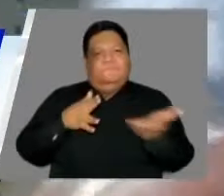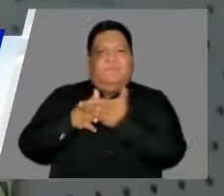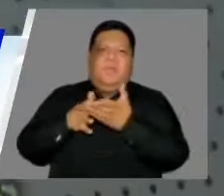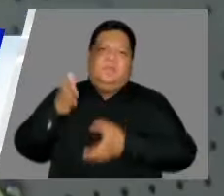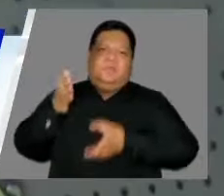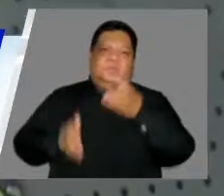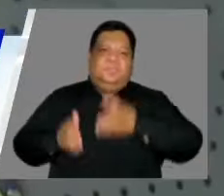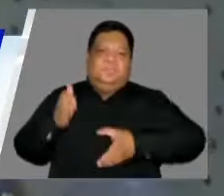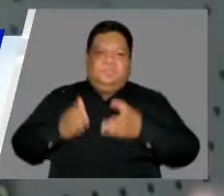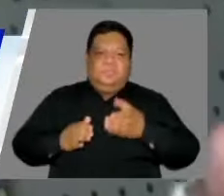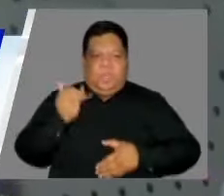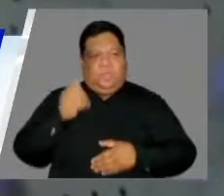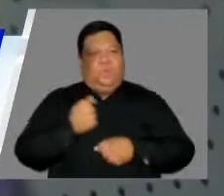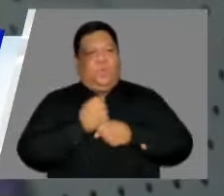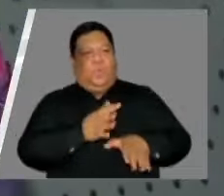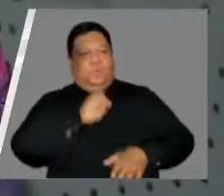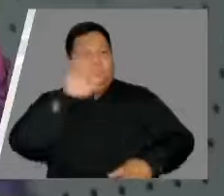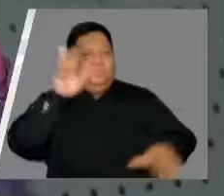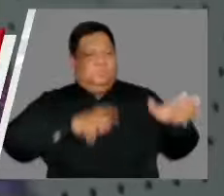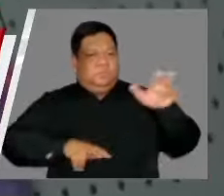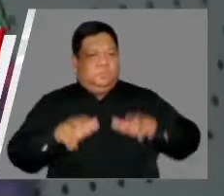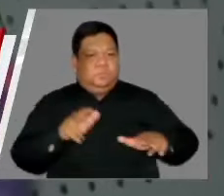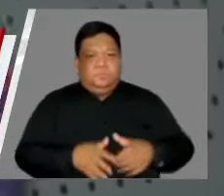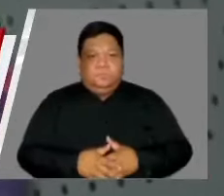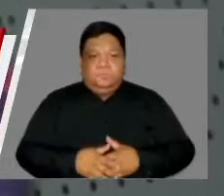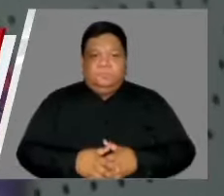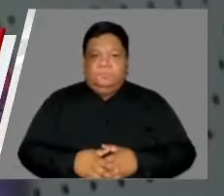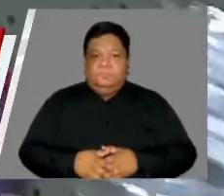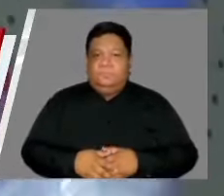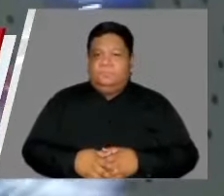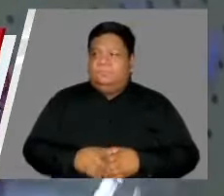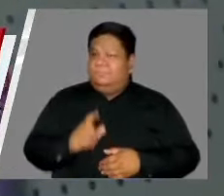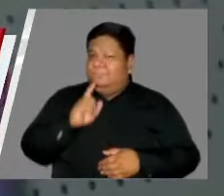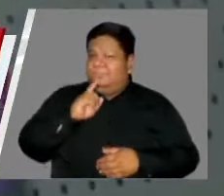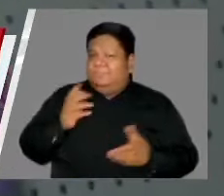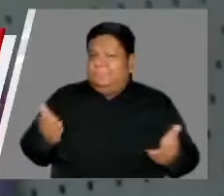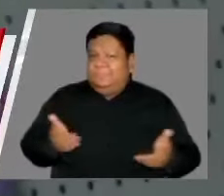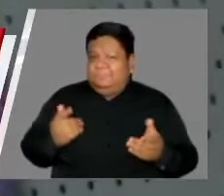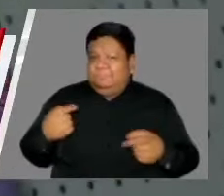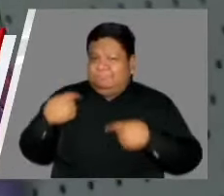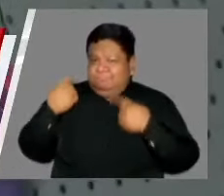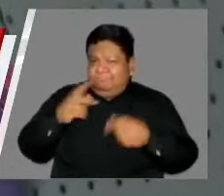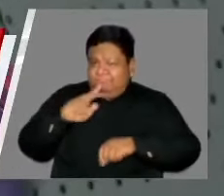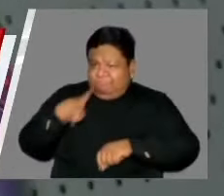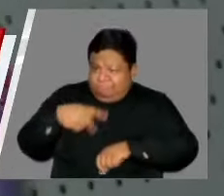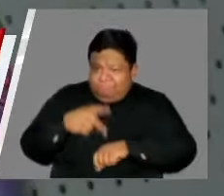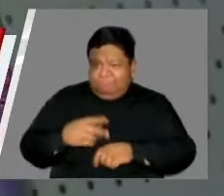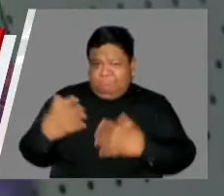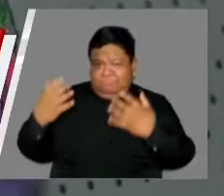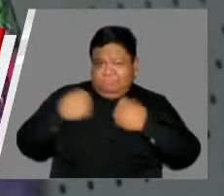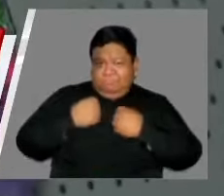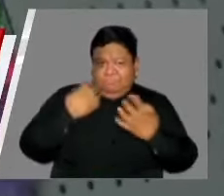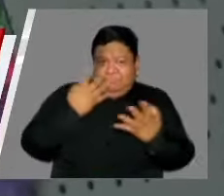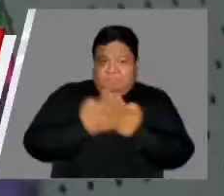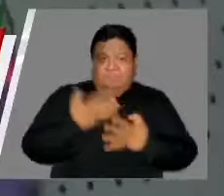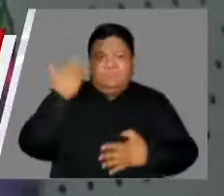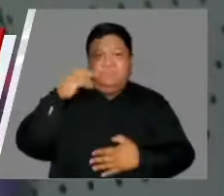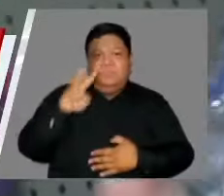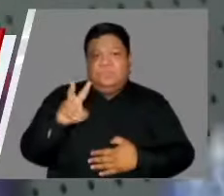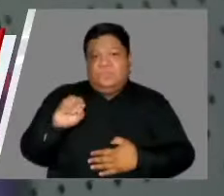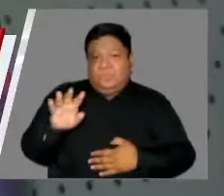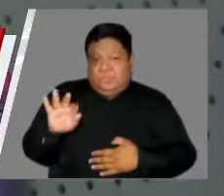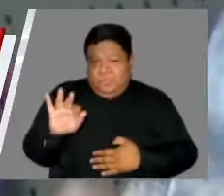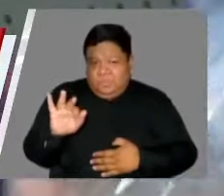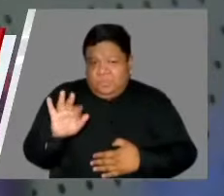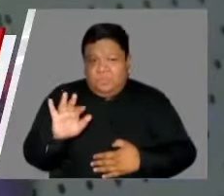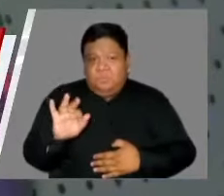scandal. Last time I got an amazing experience in Philippines when I got arrested in 2019. And this time I've